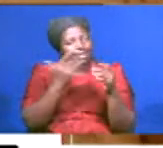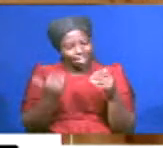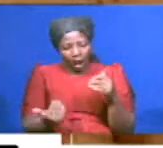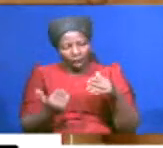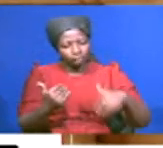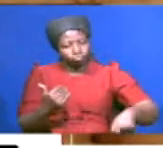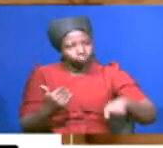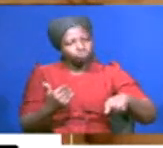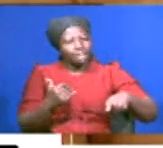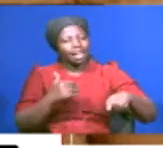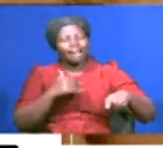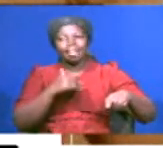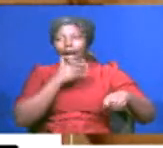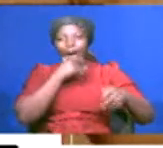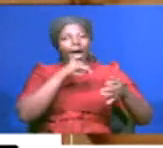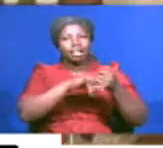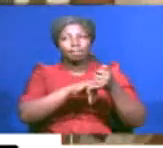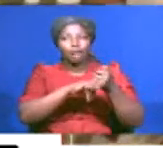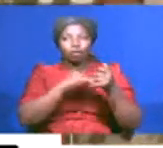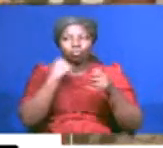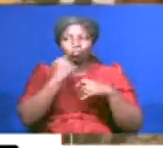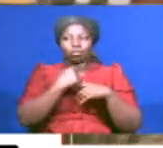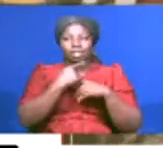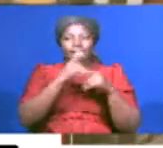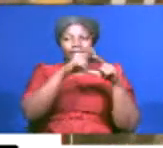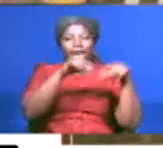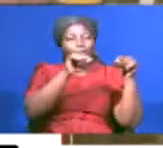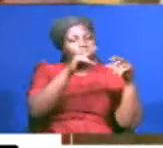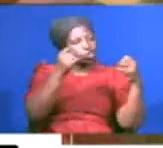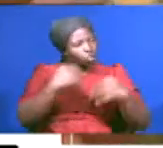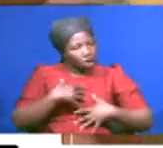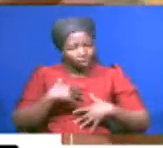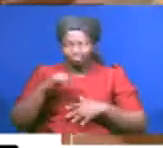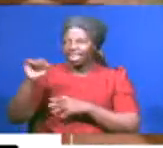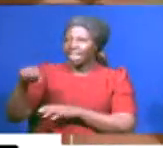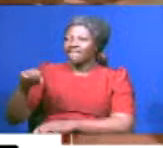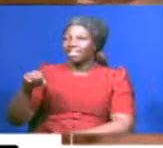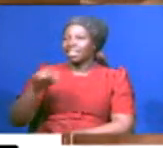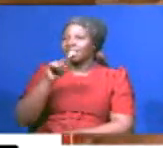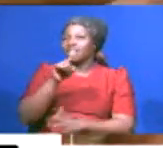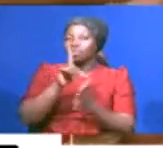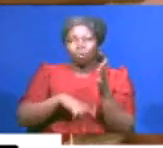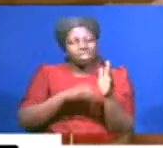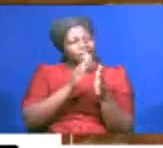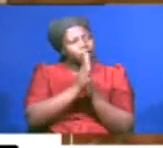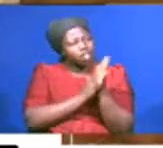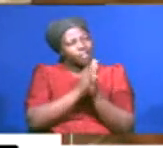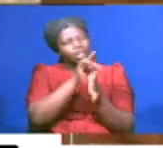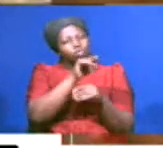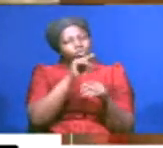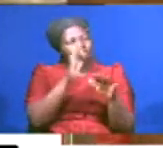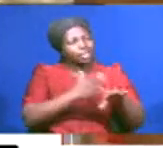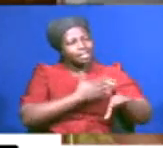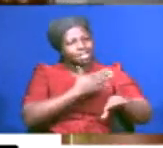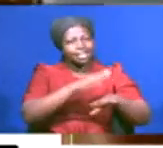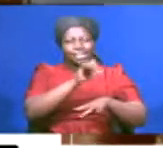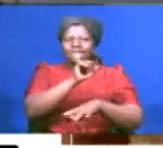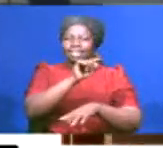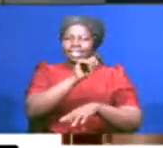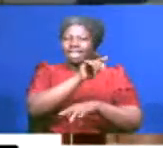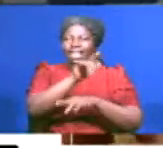Yeah. And that's what inspired you with Stella, which became a very, very big hit.